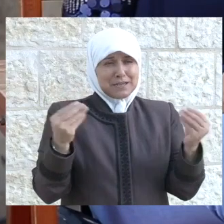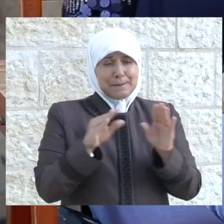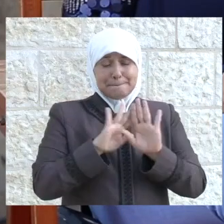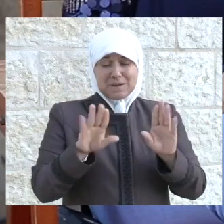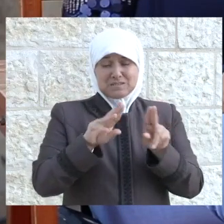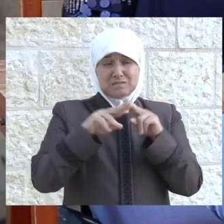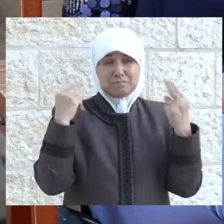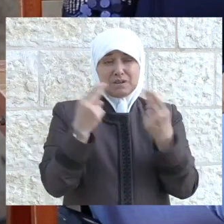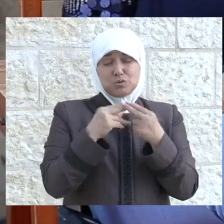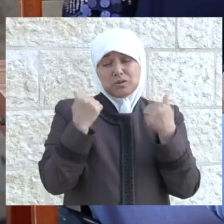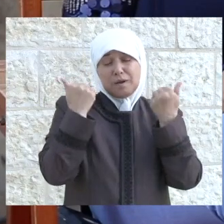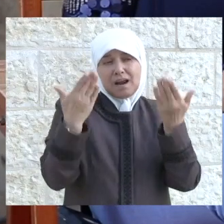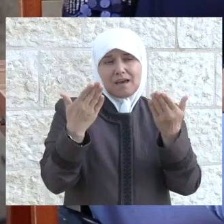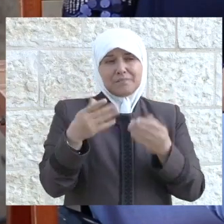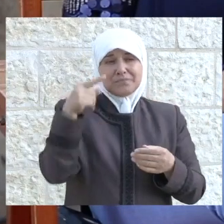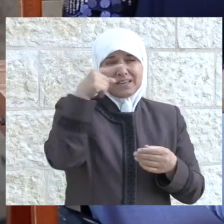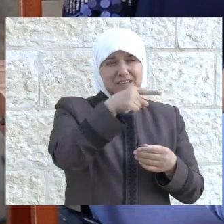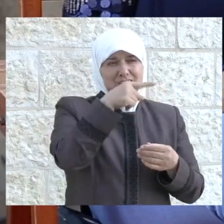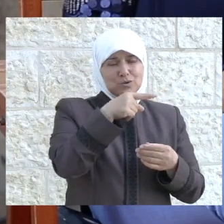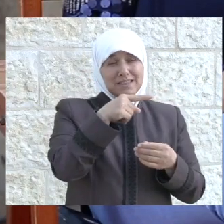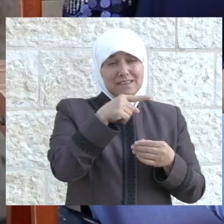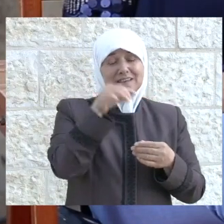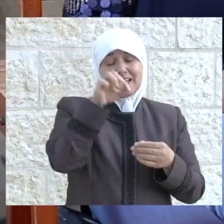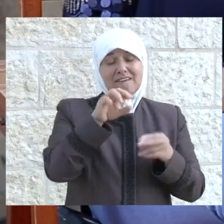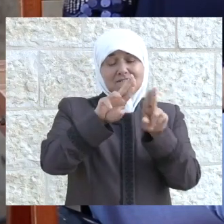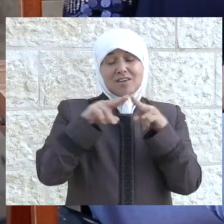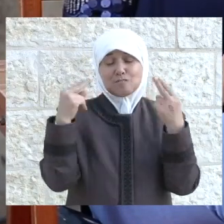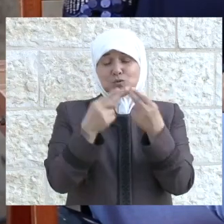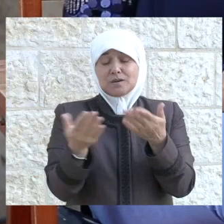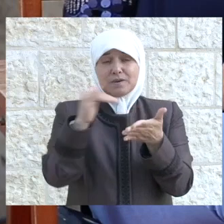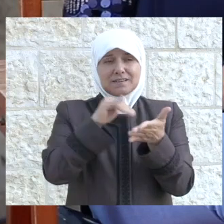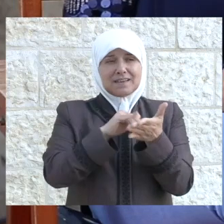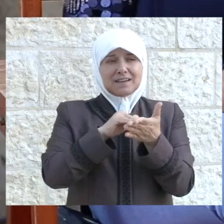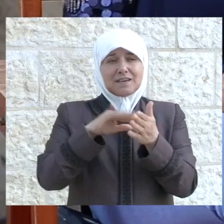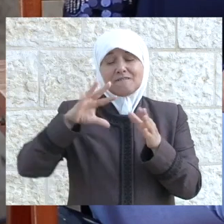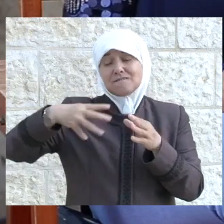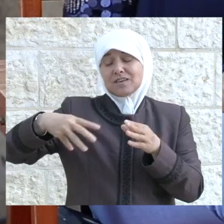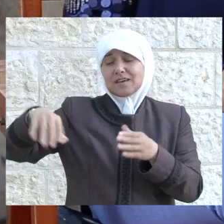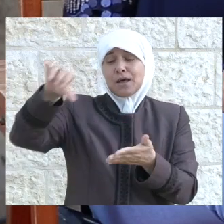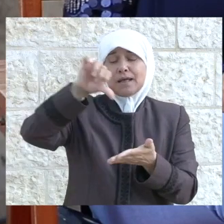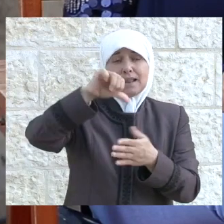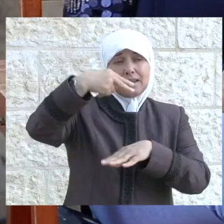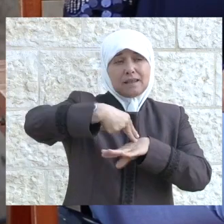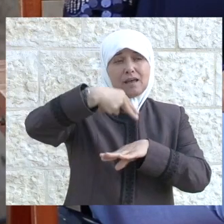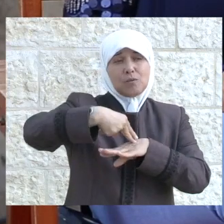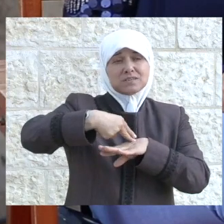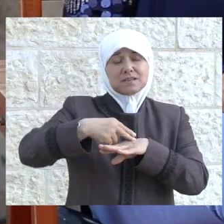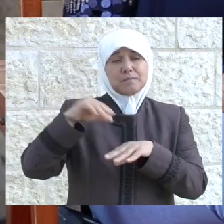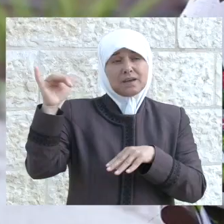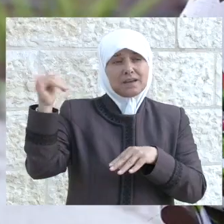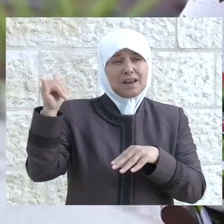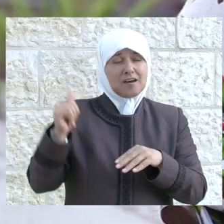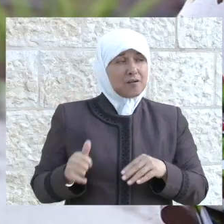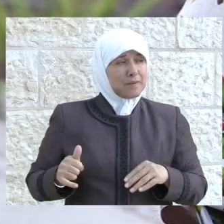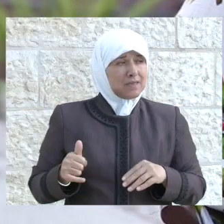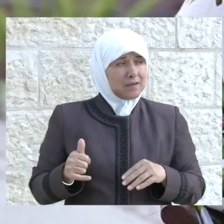وأكيد كان إلها دور في مؤتمر العواصم العربية في الأردن. احكي لنا عن هذا المؤتمر أكثر وعن مشاركتك فيه.